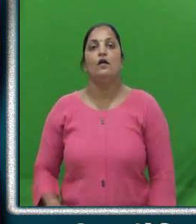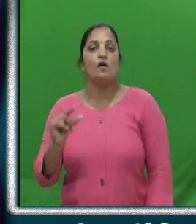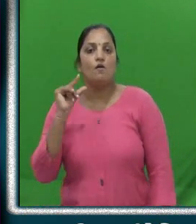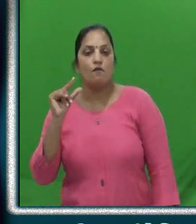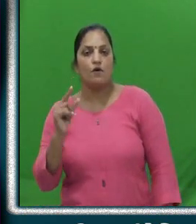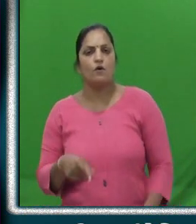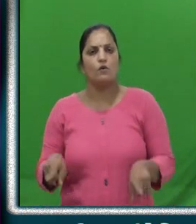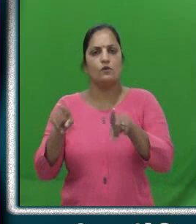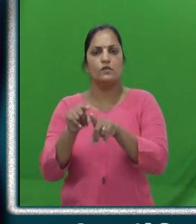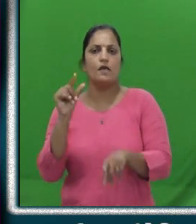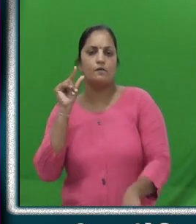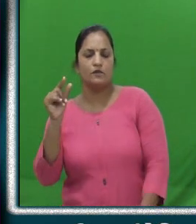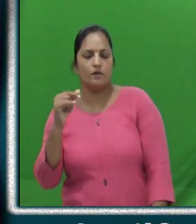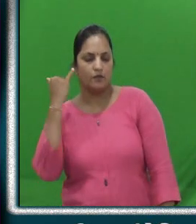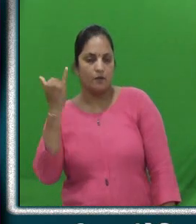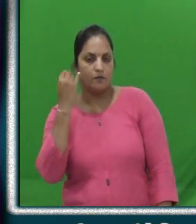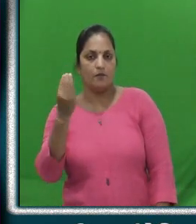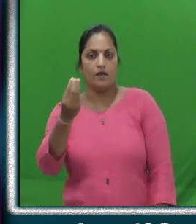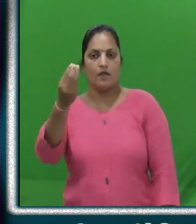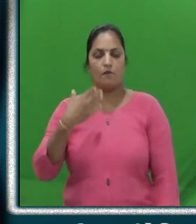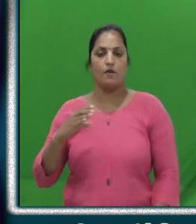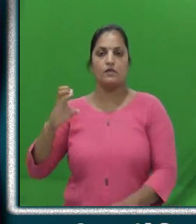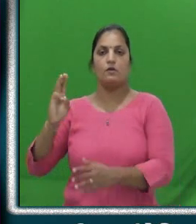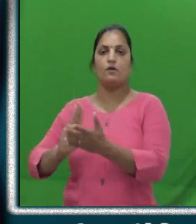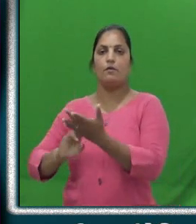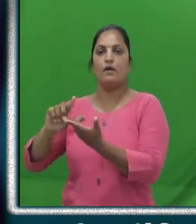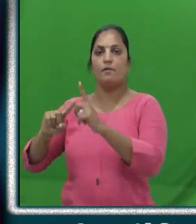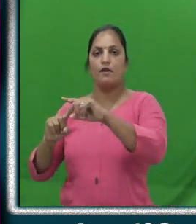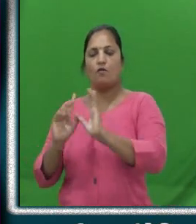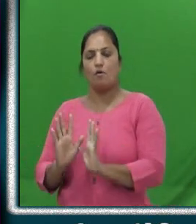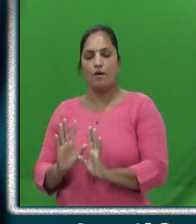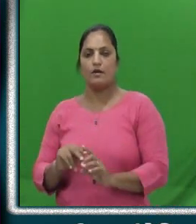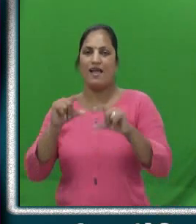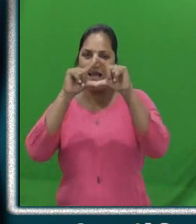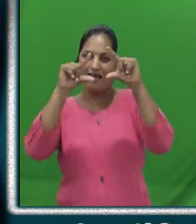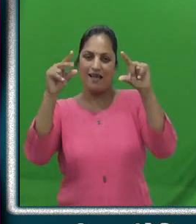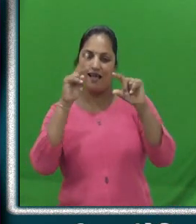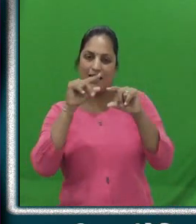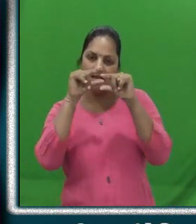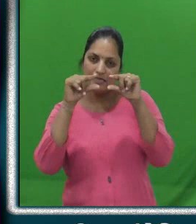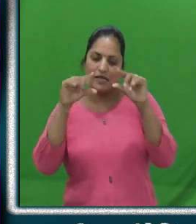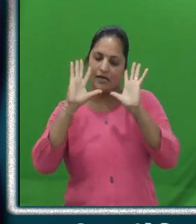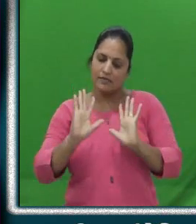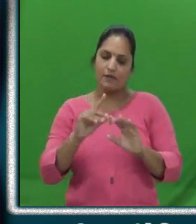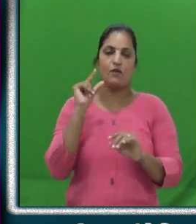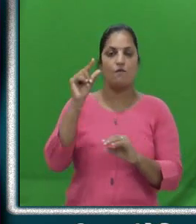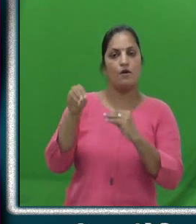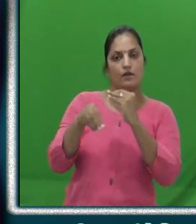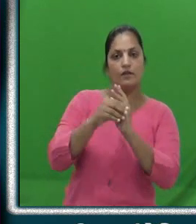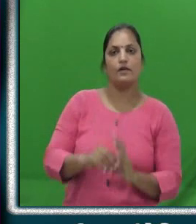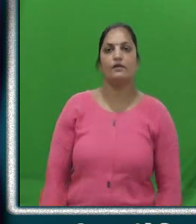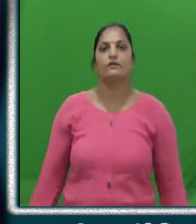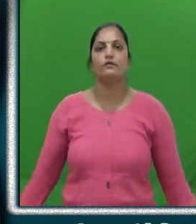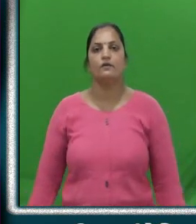કેપ્ટન શબ્દનો સિમિલર વર્ડ ઝડપથી મને કમેન્ટમાં મોકલો આ એક્સ્ટ્રેક્ટની અંદર જ શબ્દ છે અને તમે એ